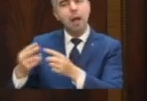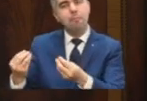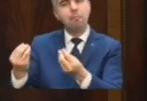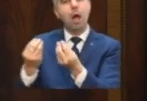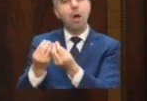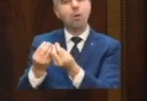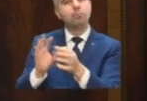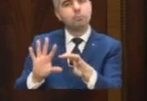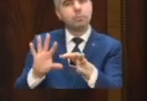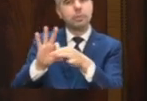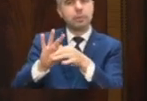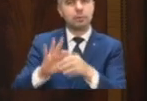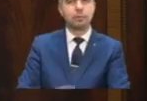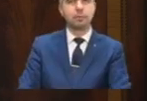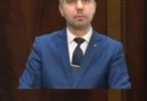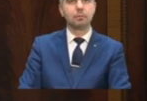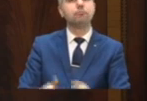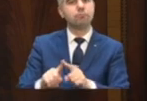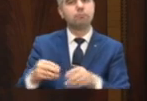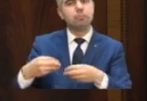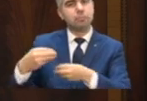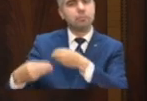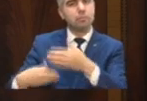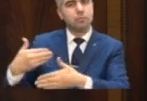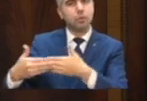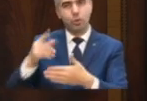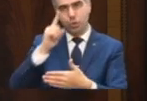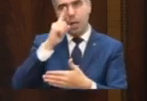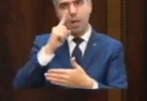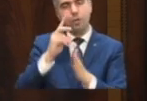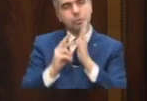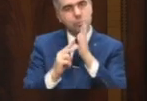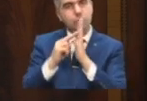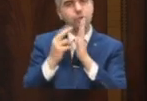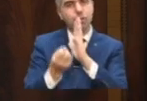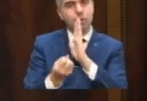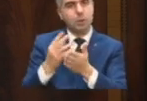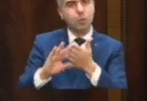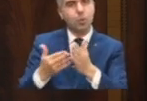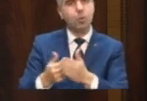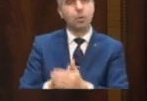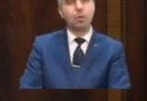القطاع، مازال هاد القطاع يعني فيه مجال ديال التطور والاستثمار،